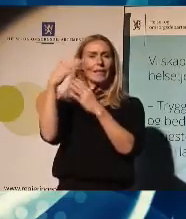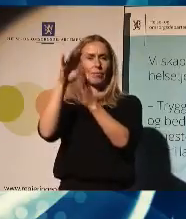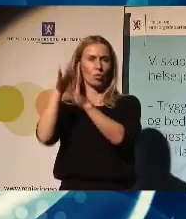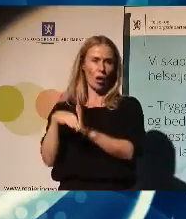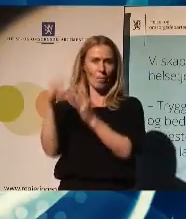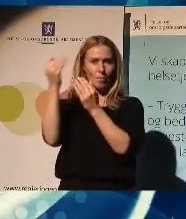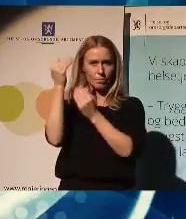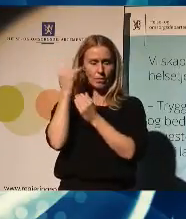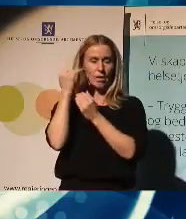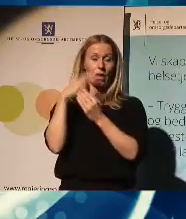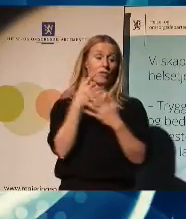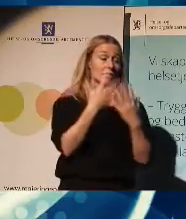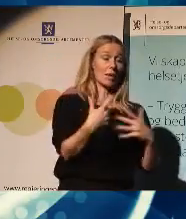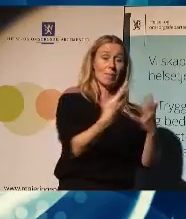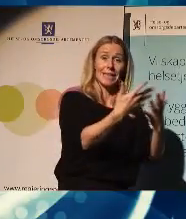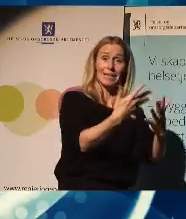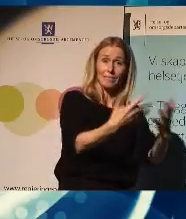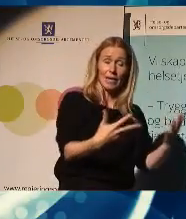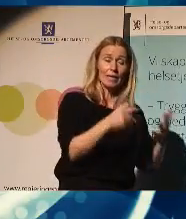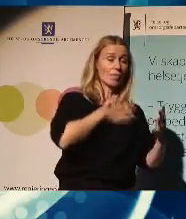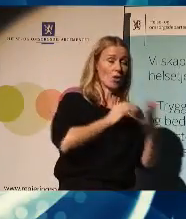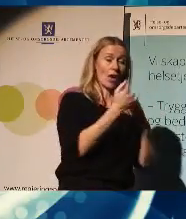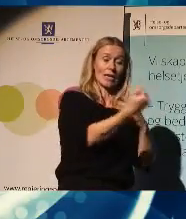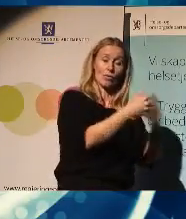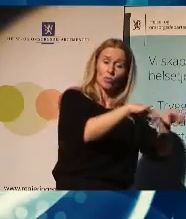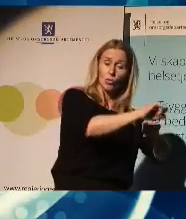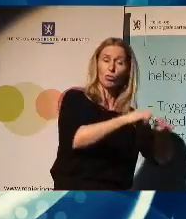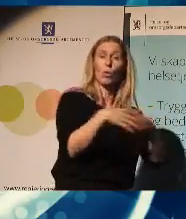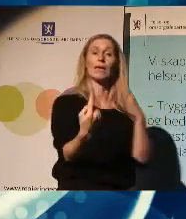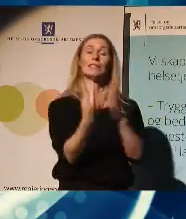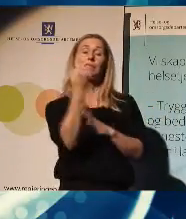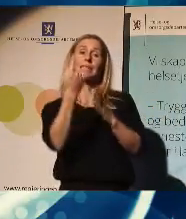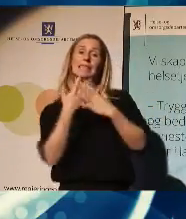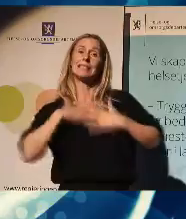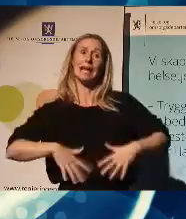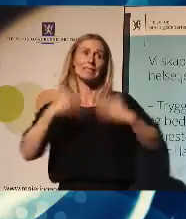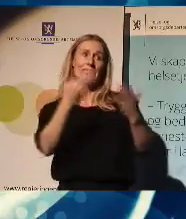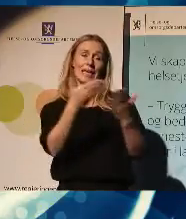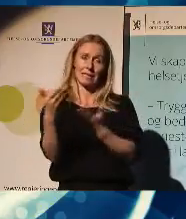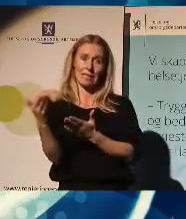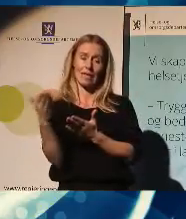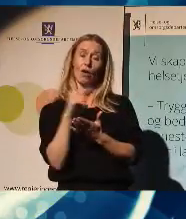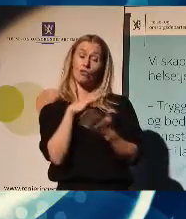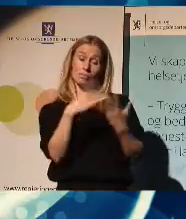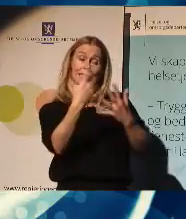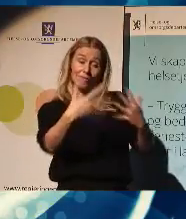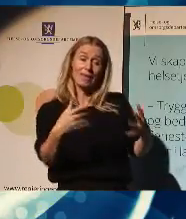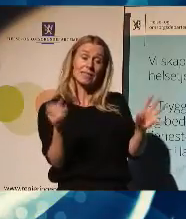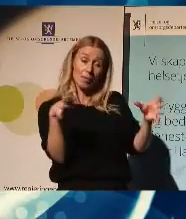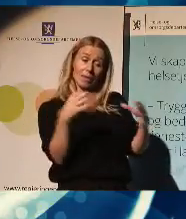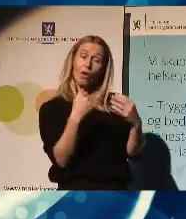både for kommunen og for spesialisthelsetjenesten. Og det jo til og med vellykka med sånne